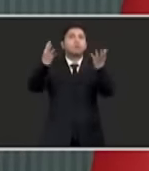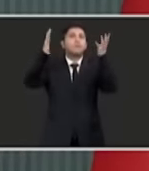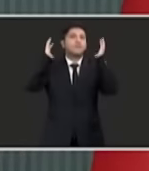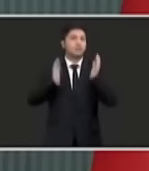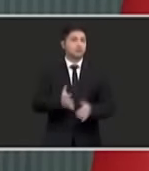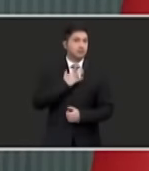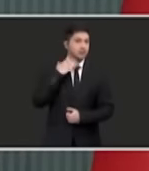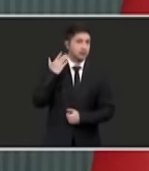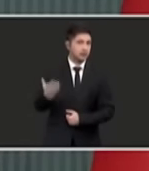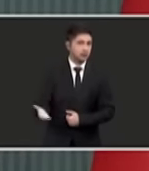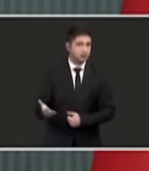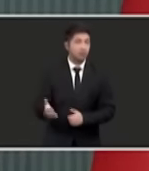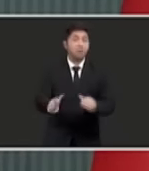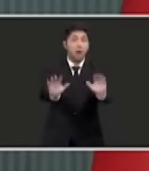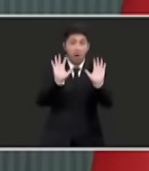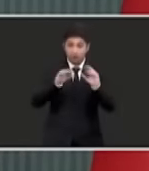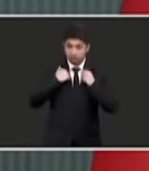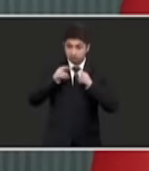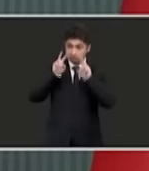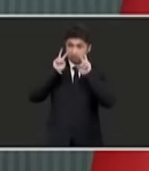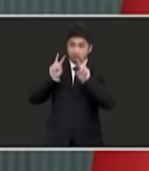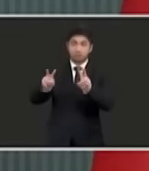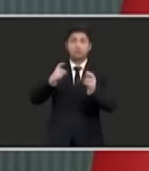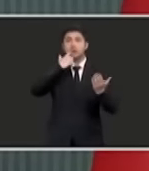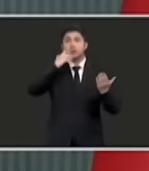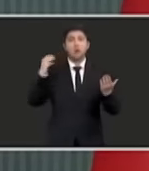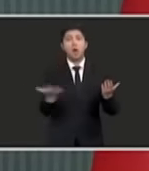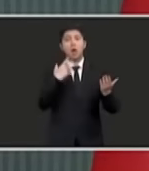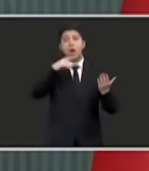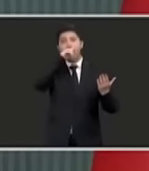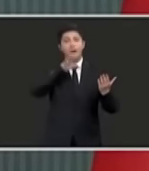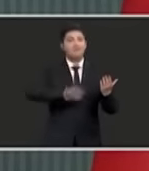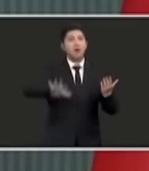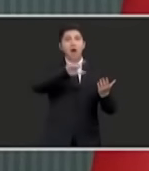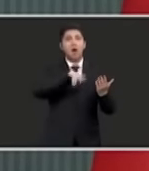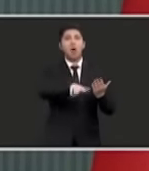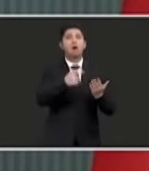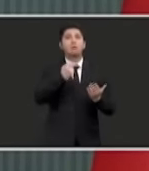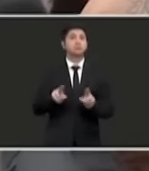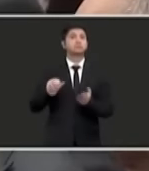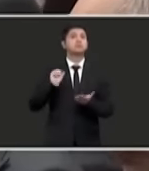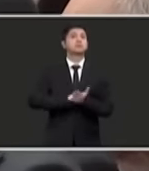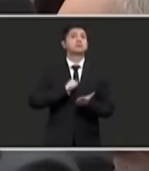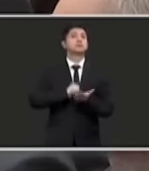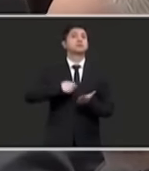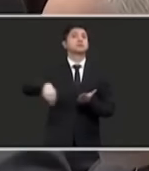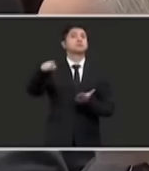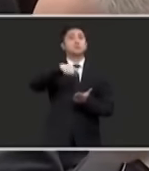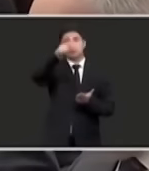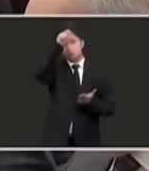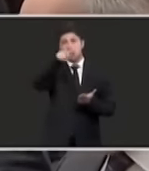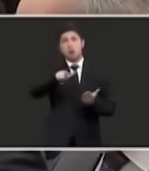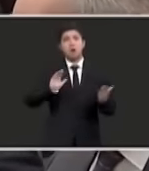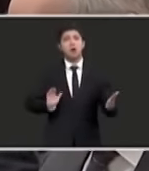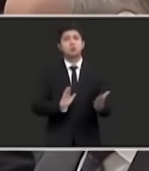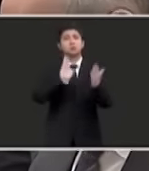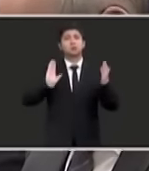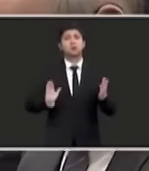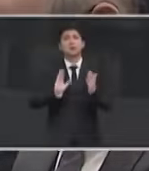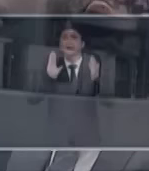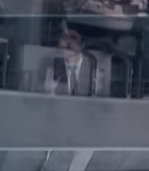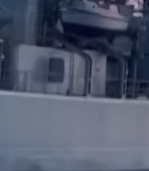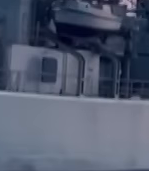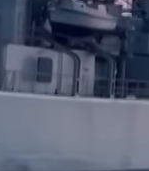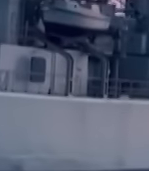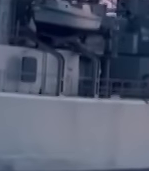αναφερθήκατε, θα το καταλάβαινε κανένας. Ή το 2020 που η κατάσταση ήταν ιδιαίτερος τεταμένη και με το Oruç Reis.